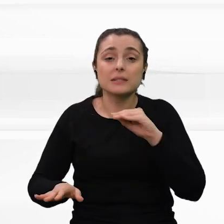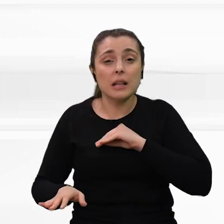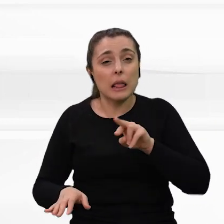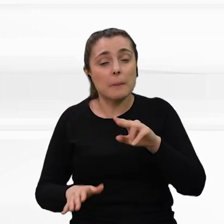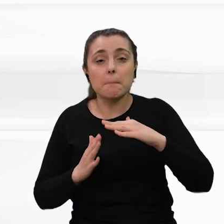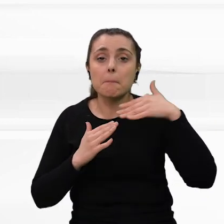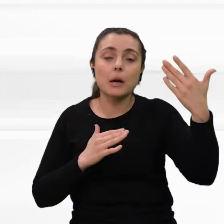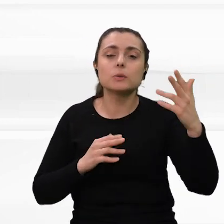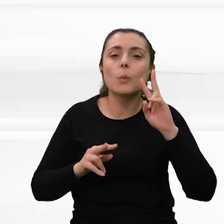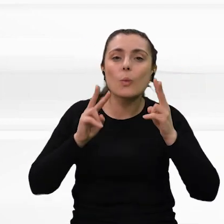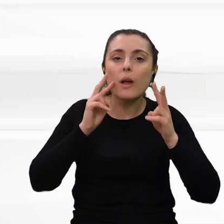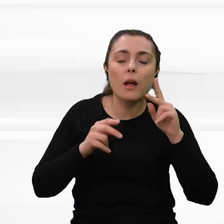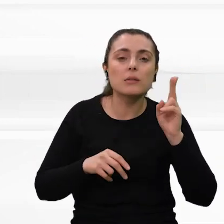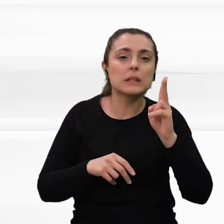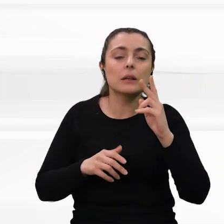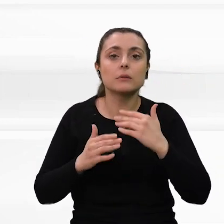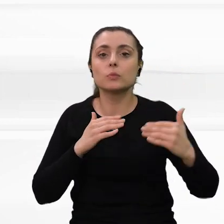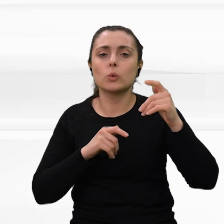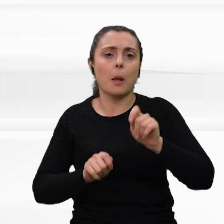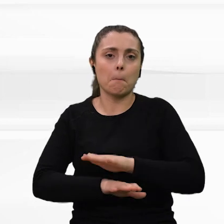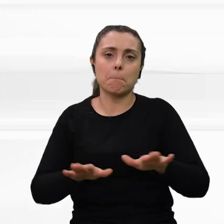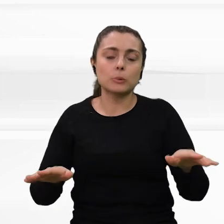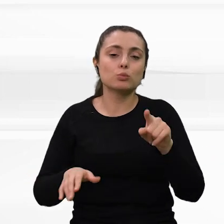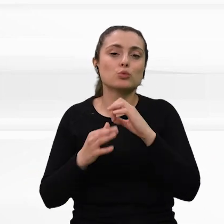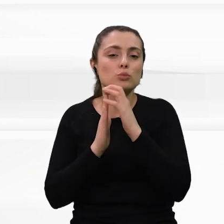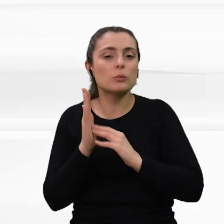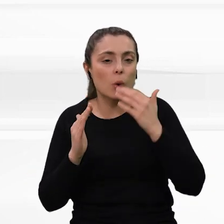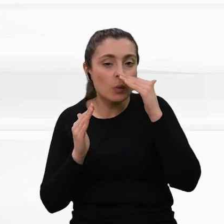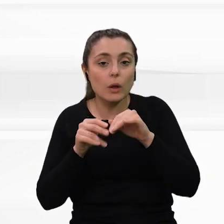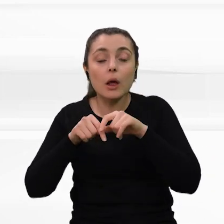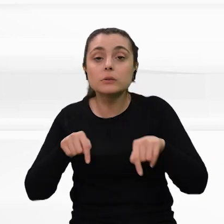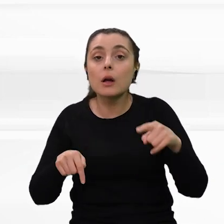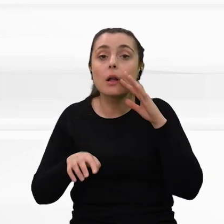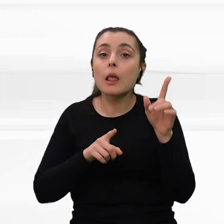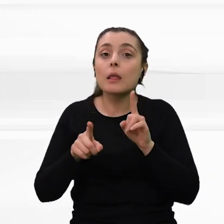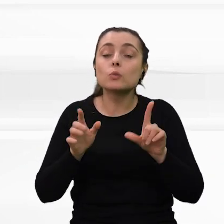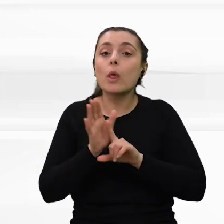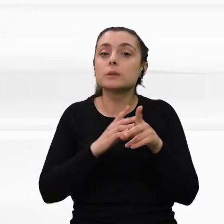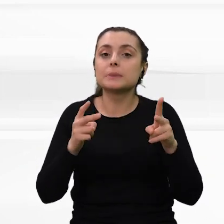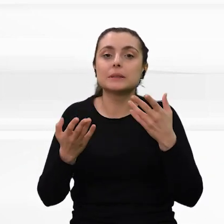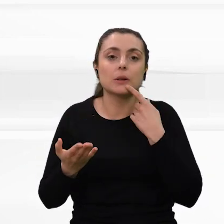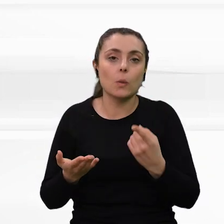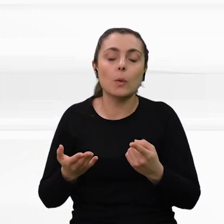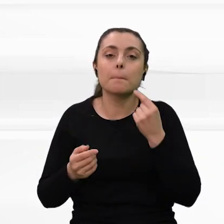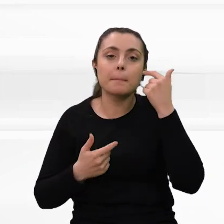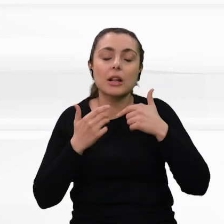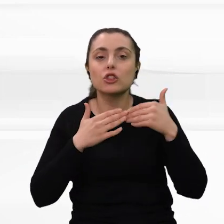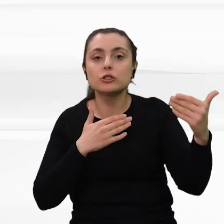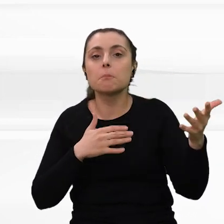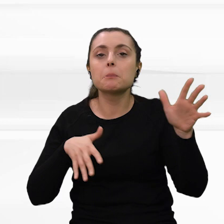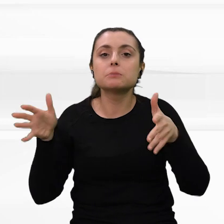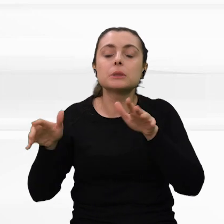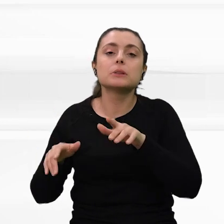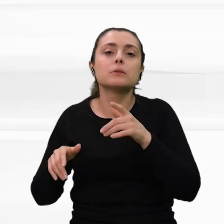sandığın gibi başkalarının günahları seni Aziz yapmaz bu parçadan hareketle aşağıdakilerden hangisine ulaşılabilir bireyin